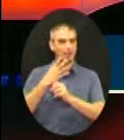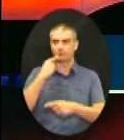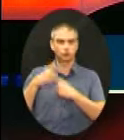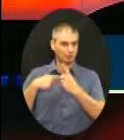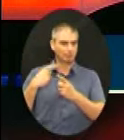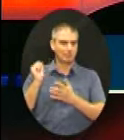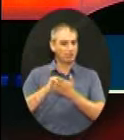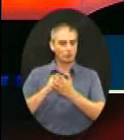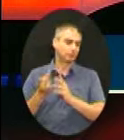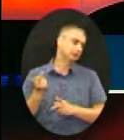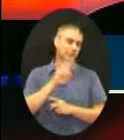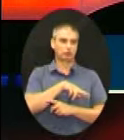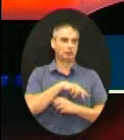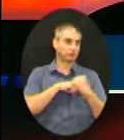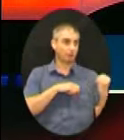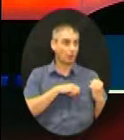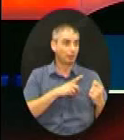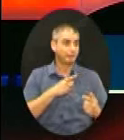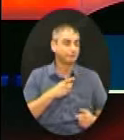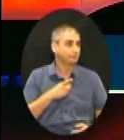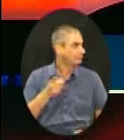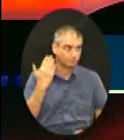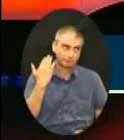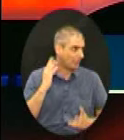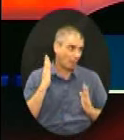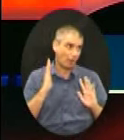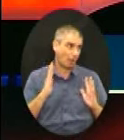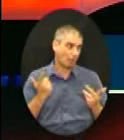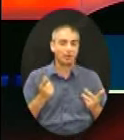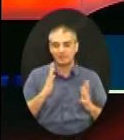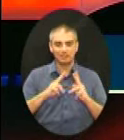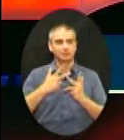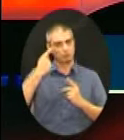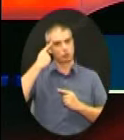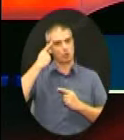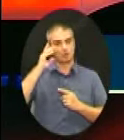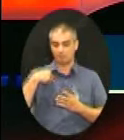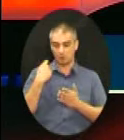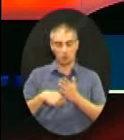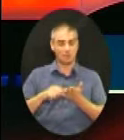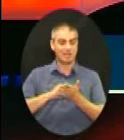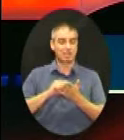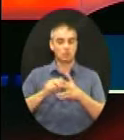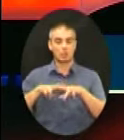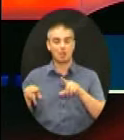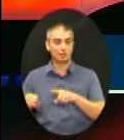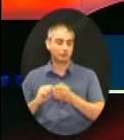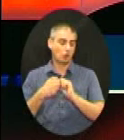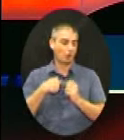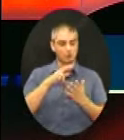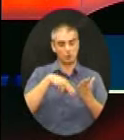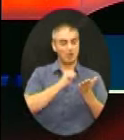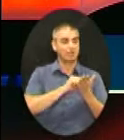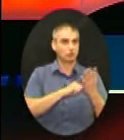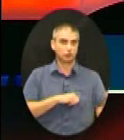מאוד שנים שמזוהים הצד השני הציבור יוד זה לא היה ככה בעבר דרך יודע אם אני קונה הארץ או אני קונה את העיתון